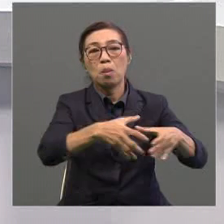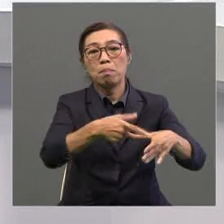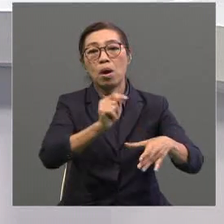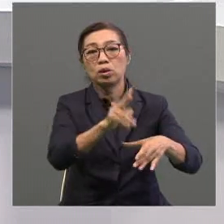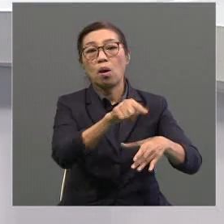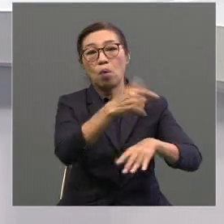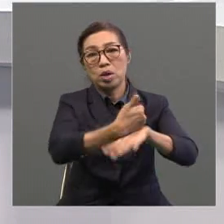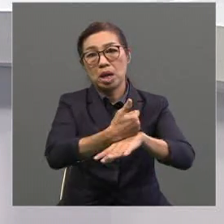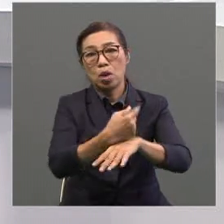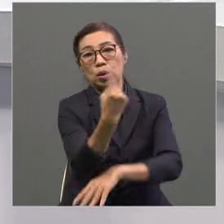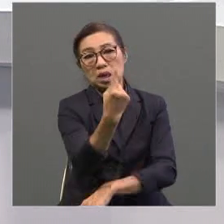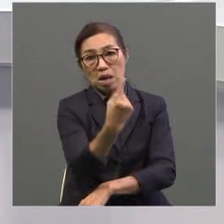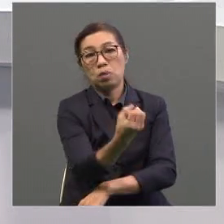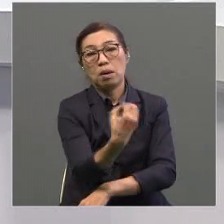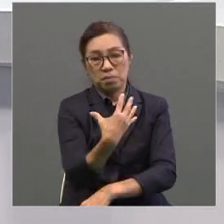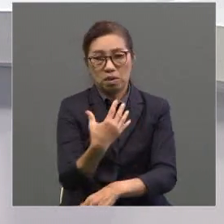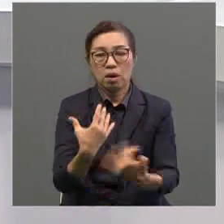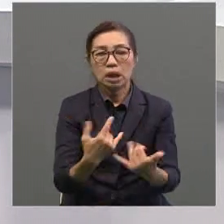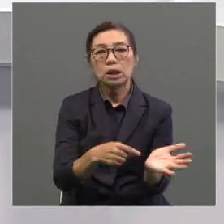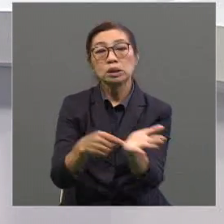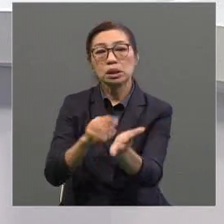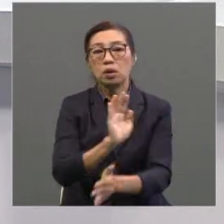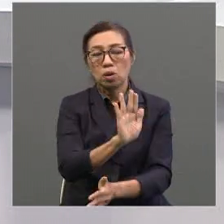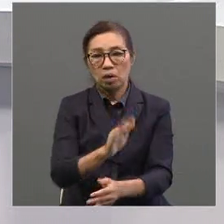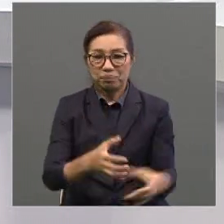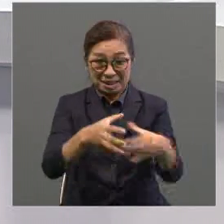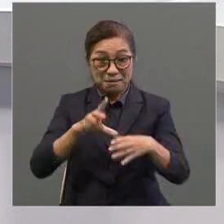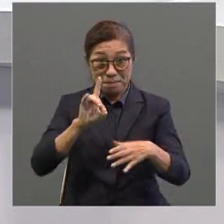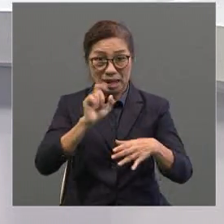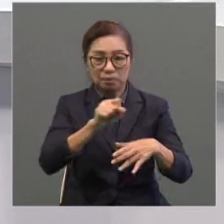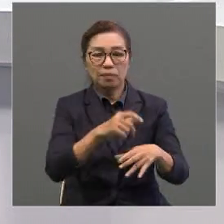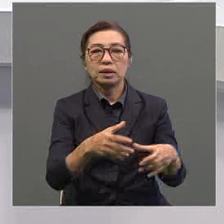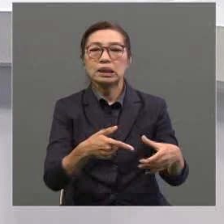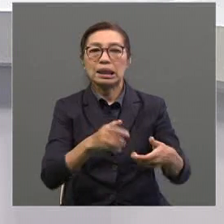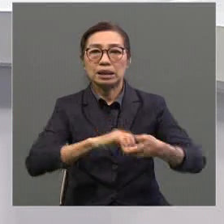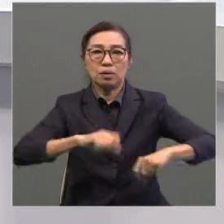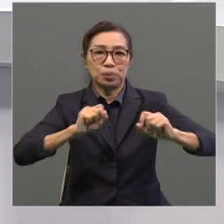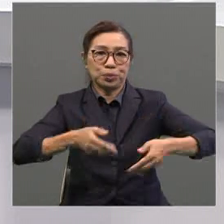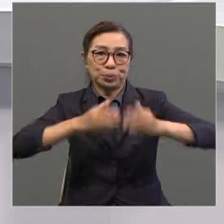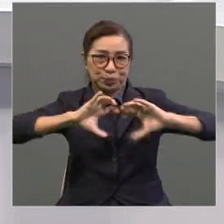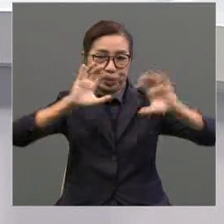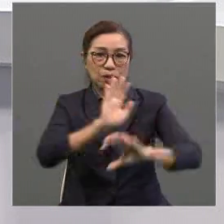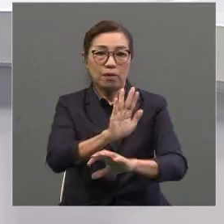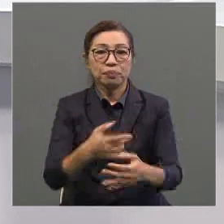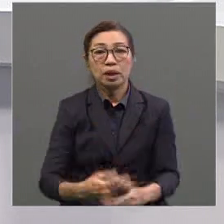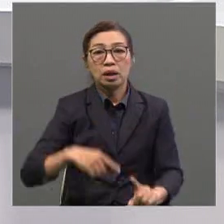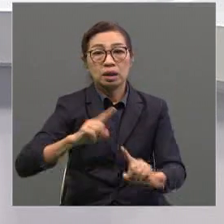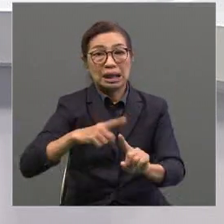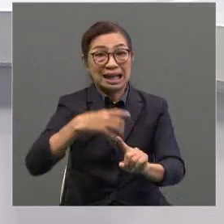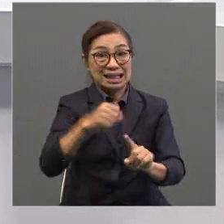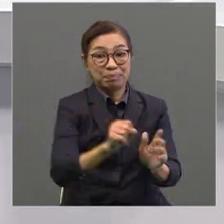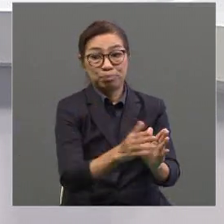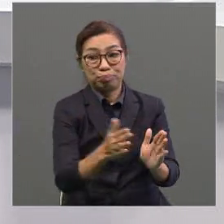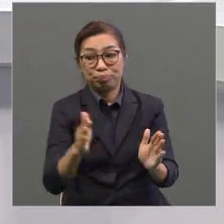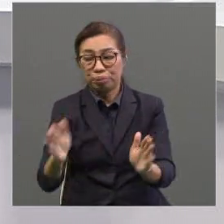ก็เสี่ยงเดียวนะครับในเรื่องของใน 1ใน 8พรรคร่วมที่เป็น MOUด้วยกันใช่ค่ะคือเรื่องนี้ 10เดือนเนี่ยรอการ